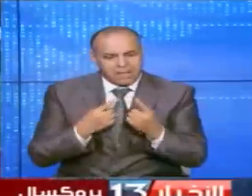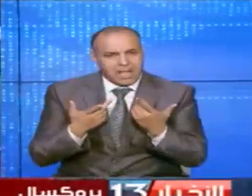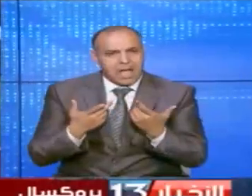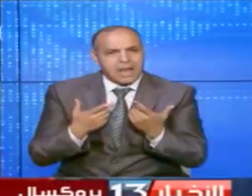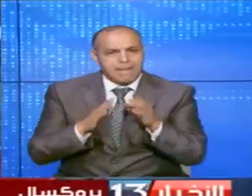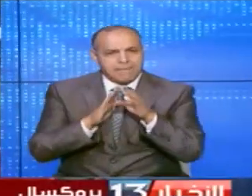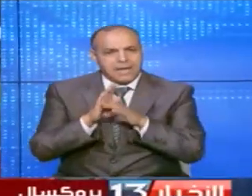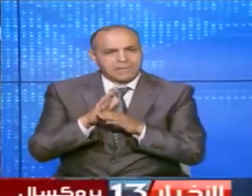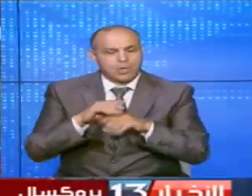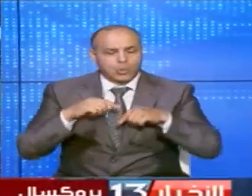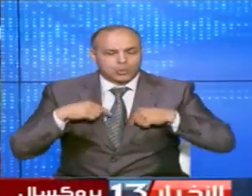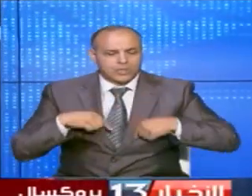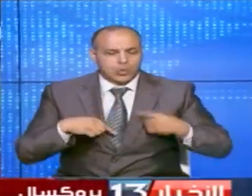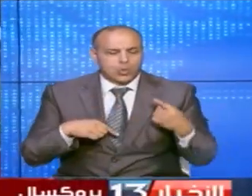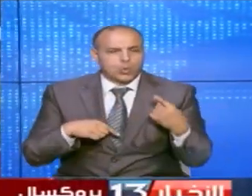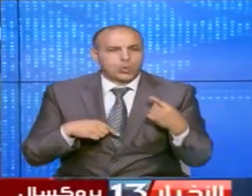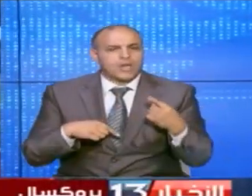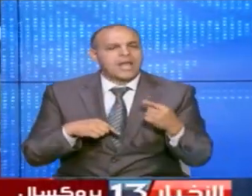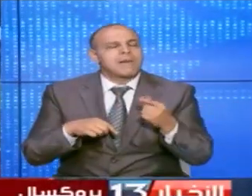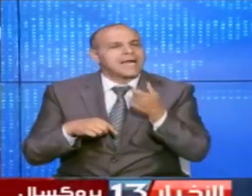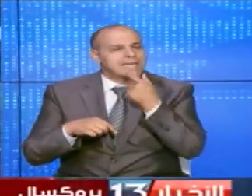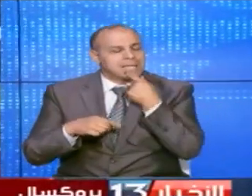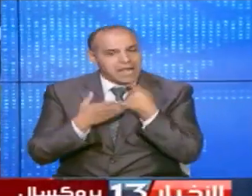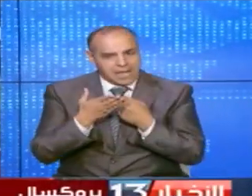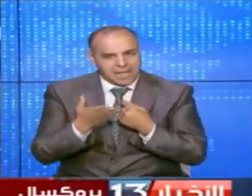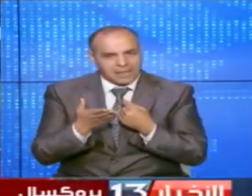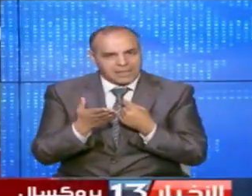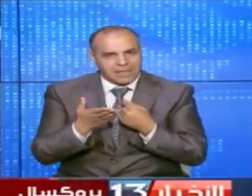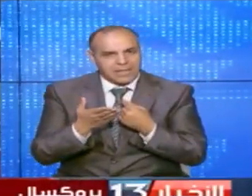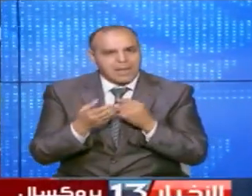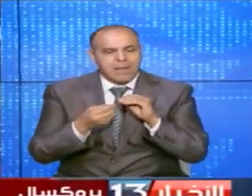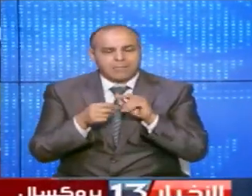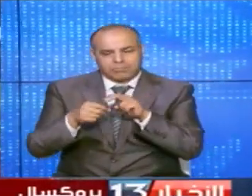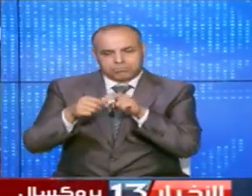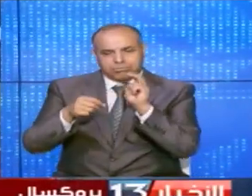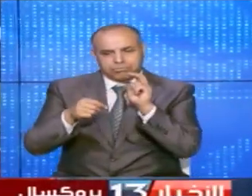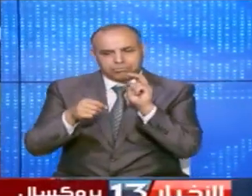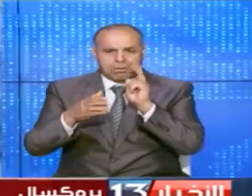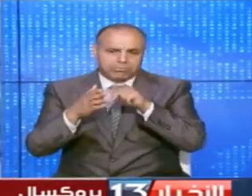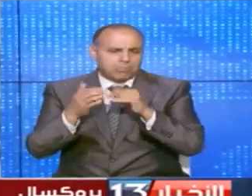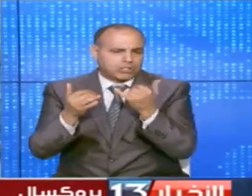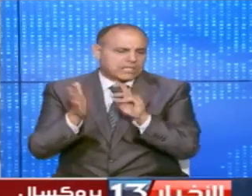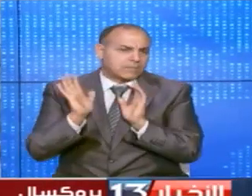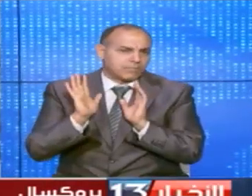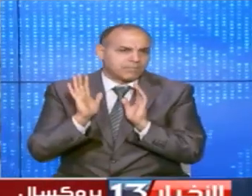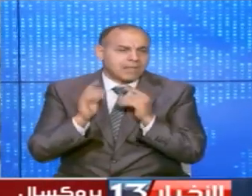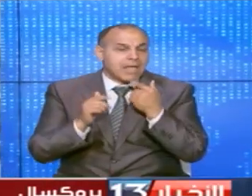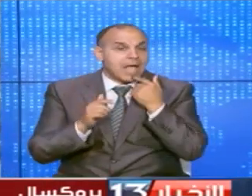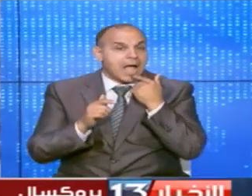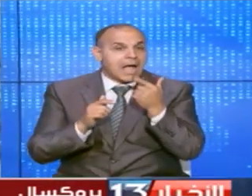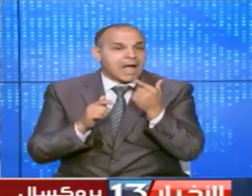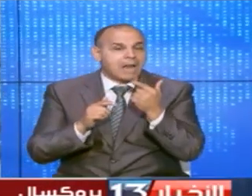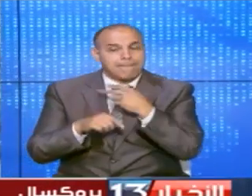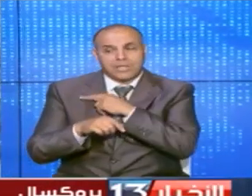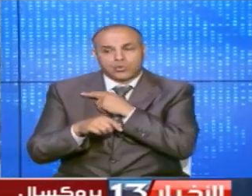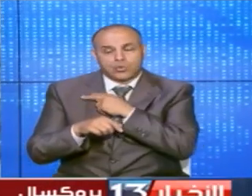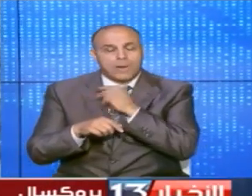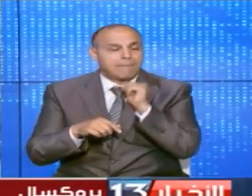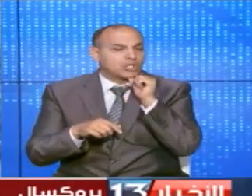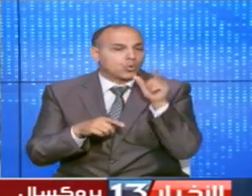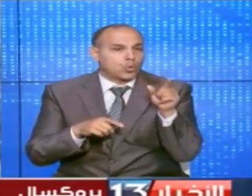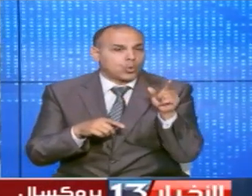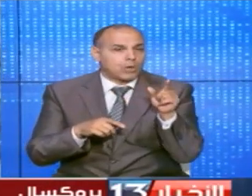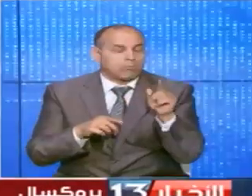خطه رئيس الوزراء البريطاني بوريس جونسون لتفادي خروج دون اتفاق اتسمت نبره المسؤولين البلجيكيين